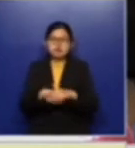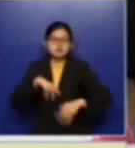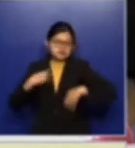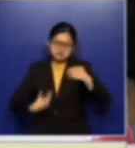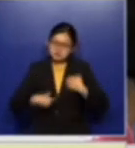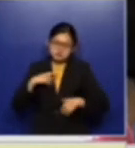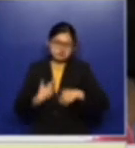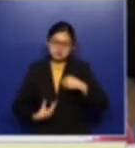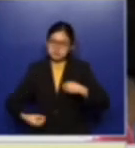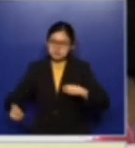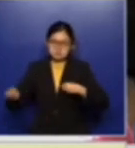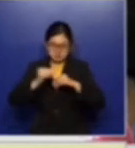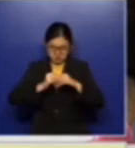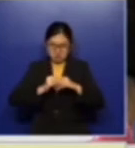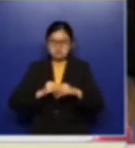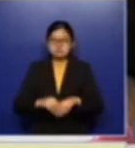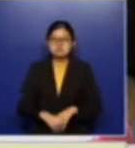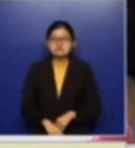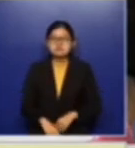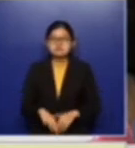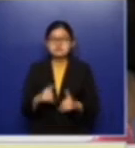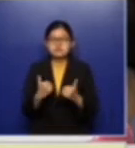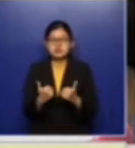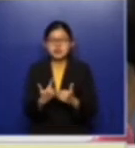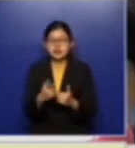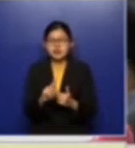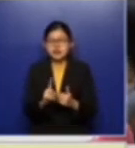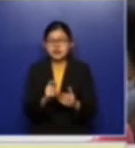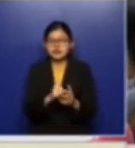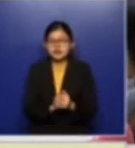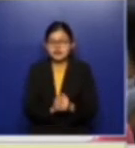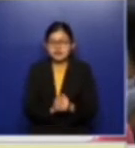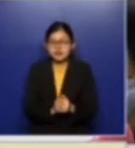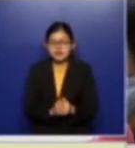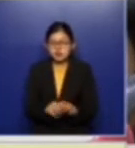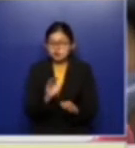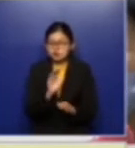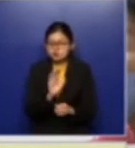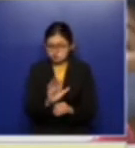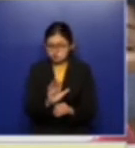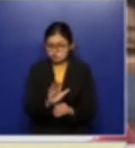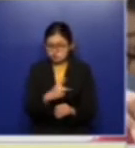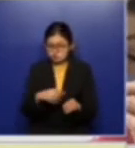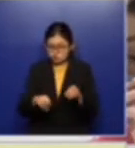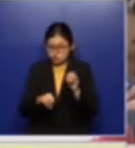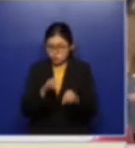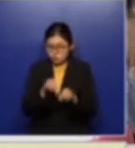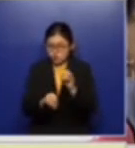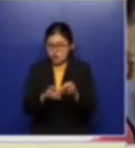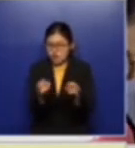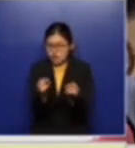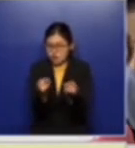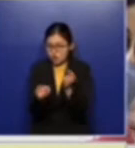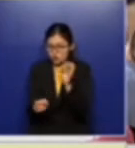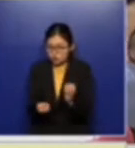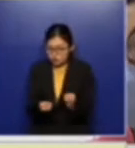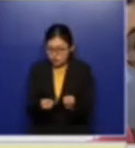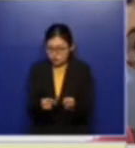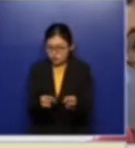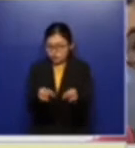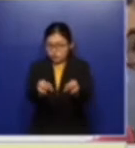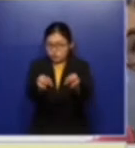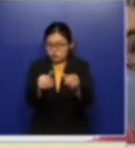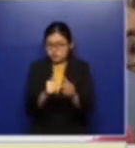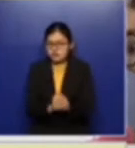นโยบายต่อมาก็คือนโยบายให้ชาวนาหยุดทำนาอันนี้เป็นนโยบายที่ขอร้องแกงบังคับว่า